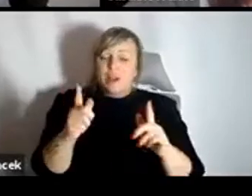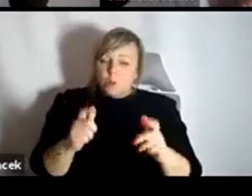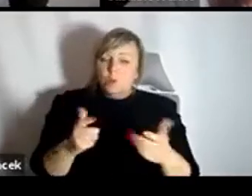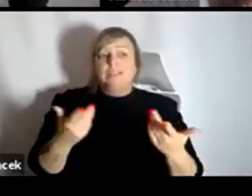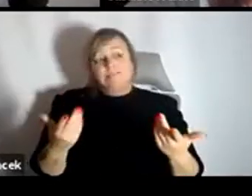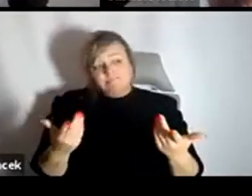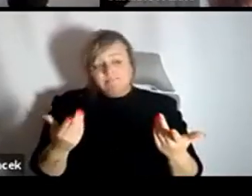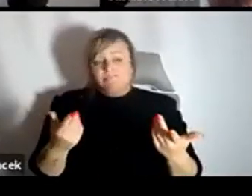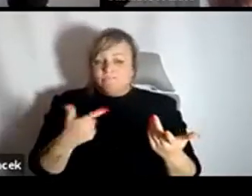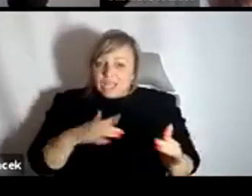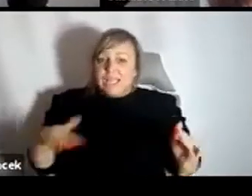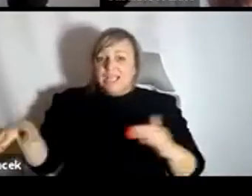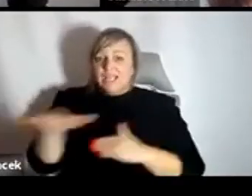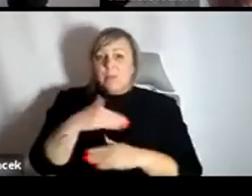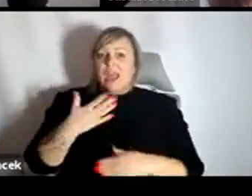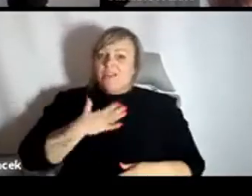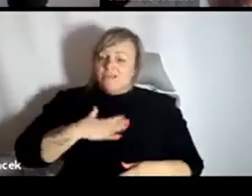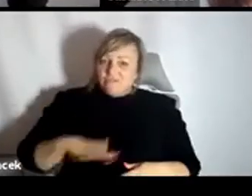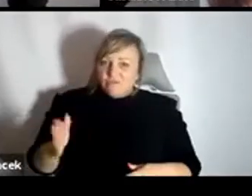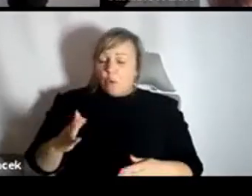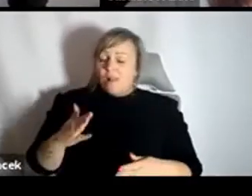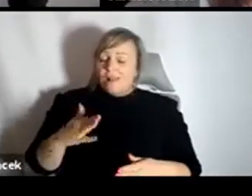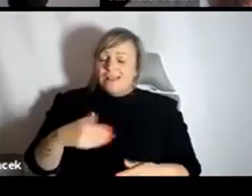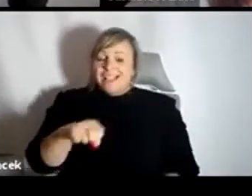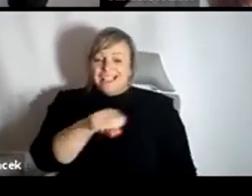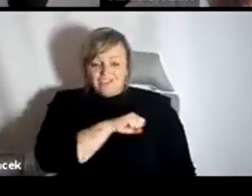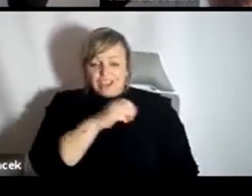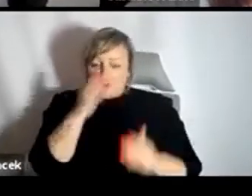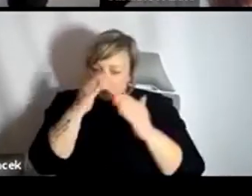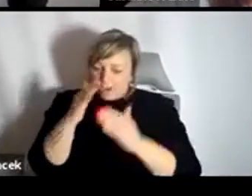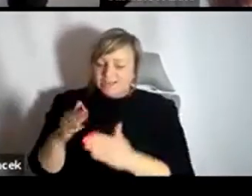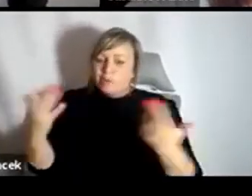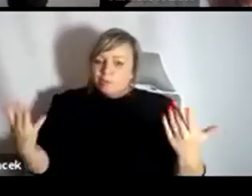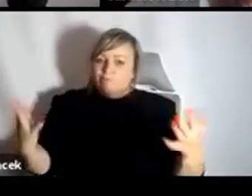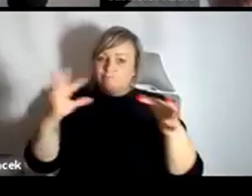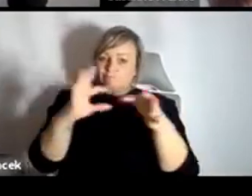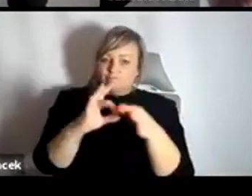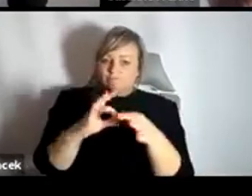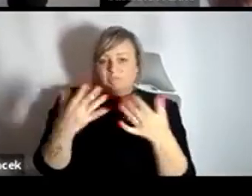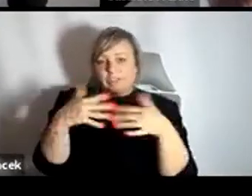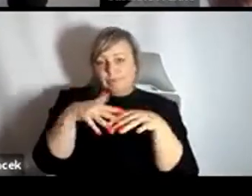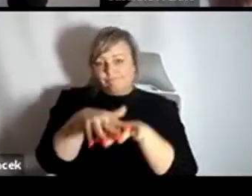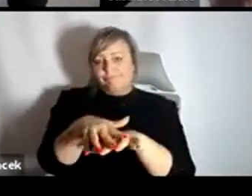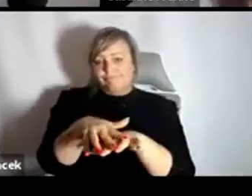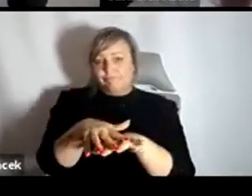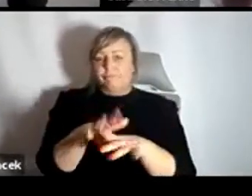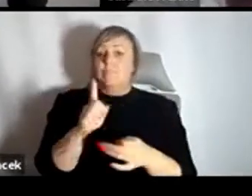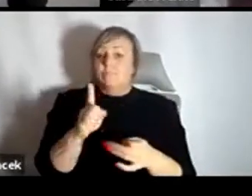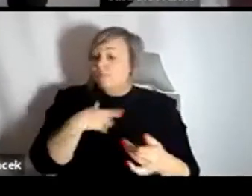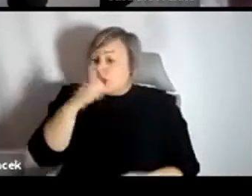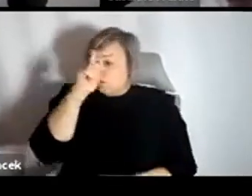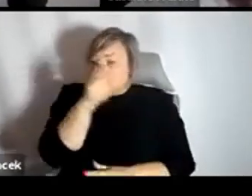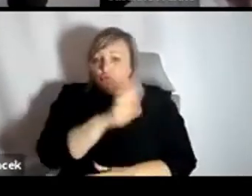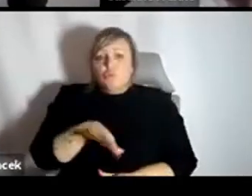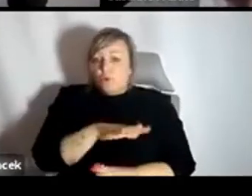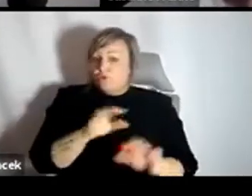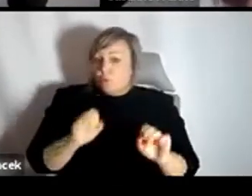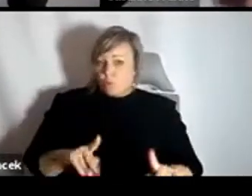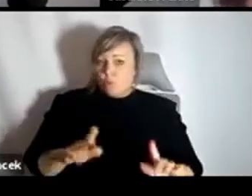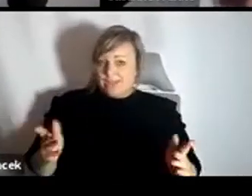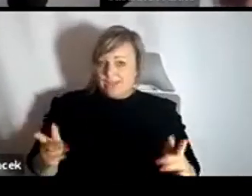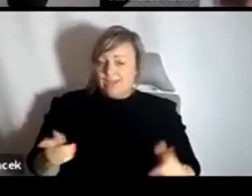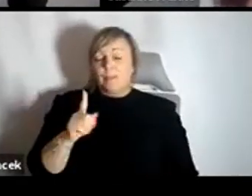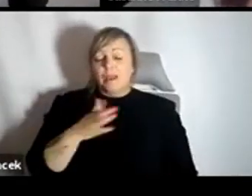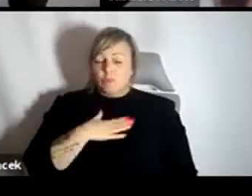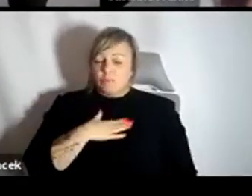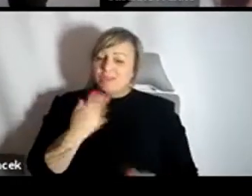und Gewinnorientierung sind miteinander verwachsen, das war immer schon so, und das ist in Deutschland ja auch völlig okay. Wichtig finde